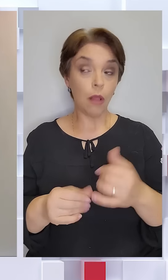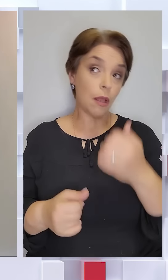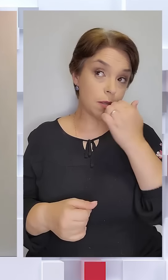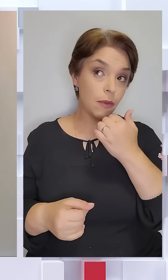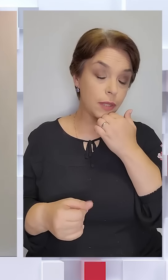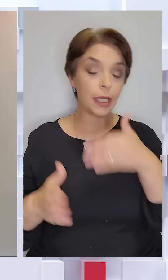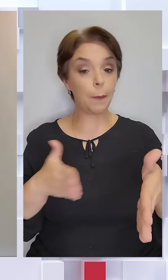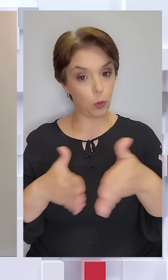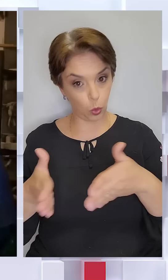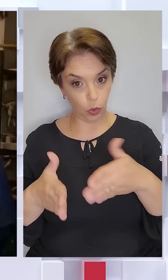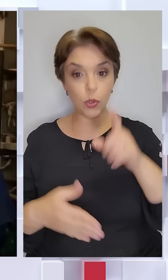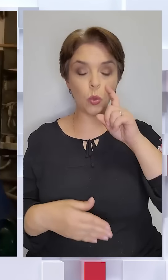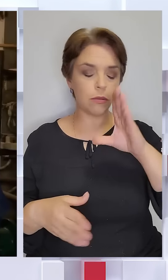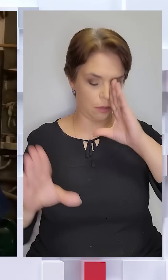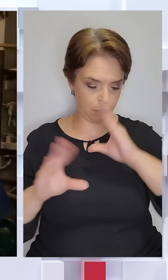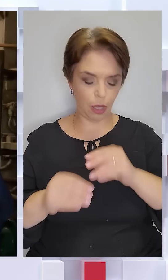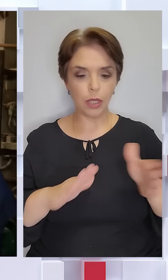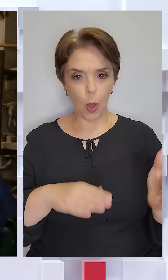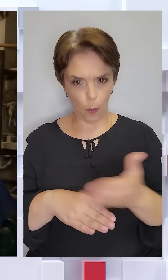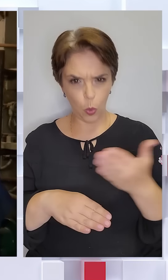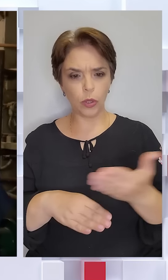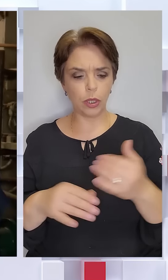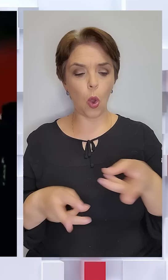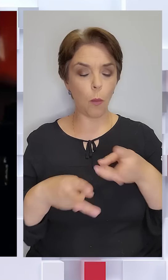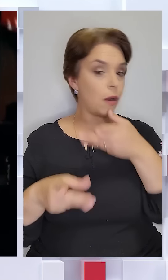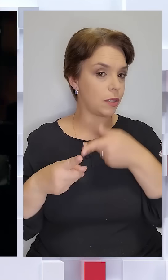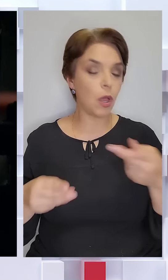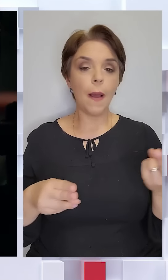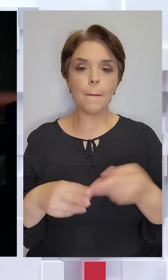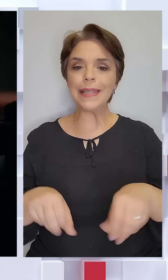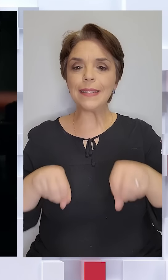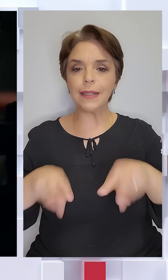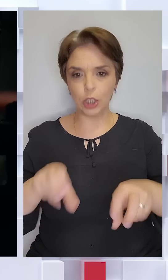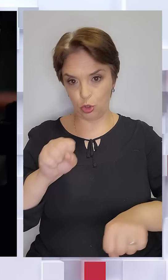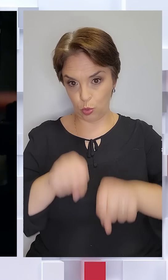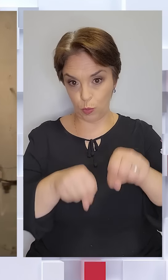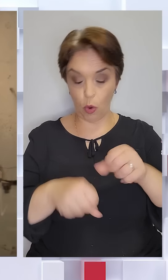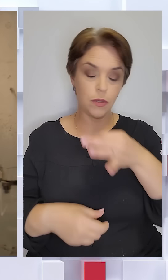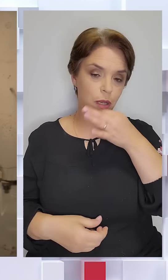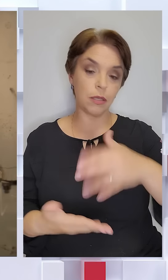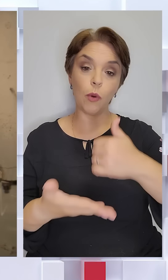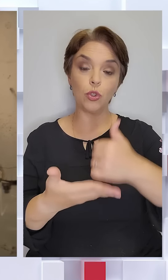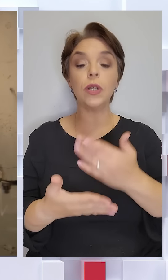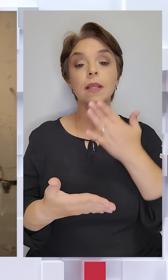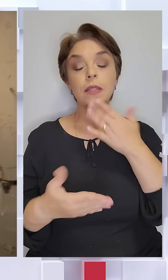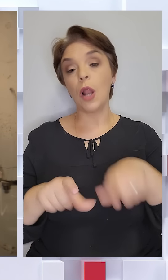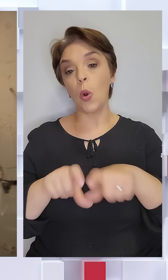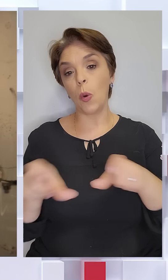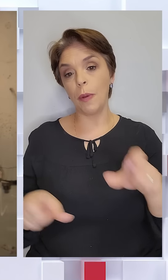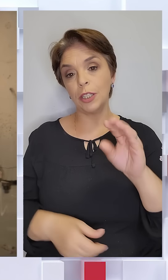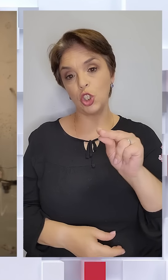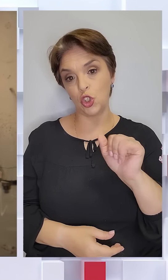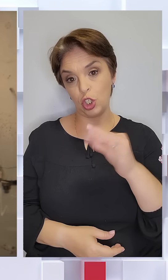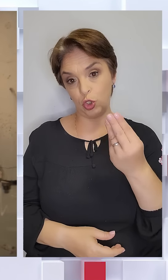завдяки підготовці Україна здатна пройти опалювальний сезон без критичних збоїв, наголосив очільник національної компанії